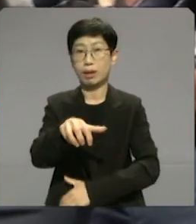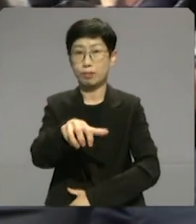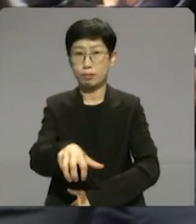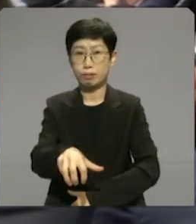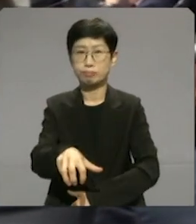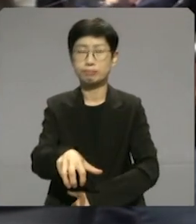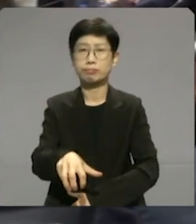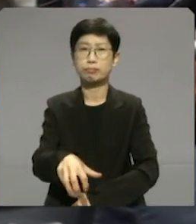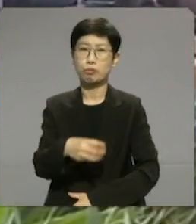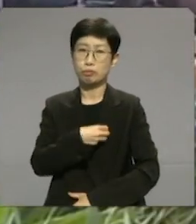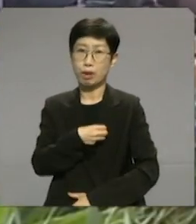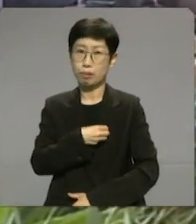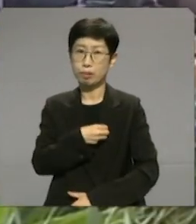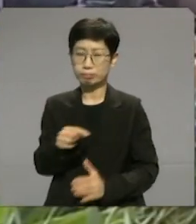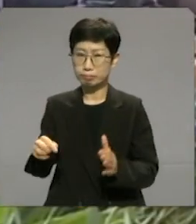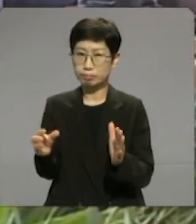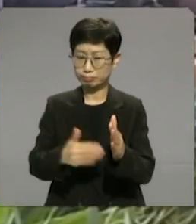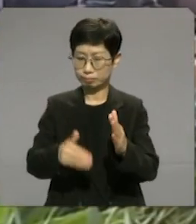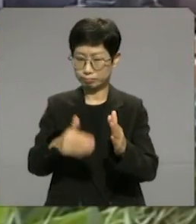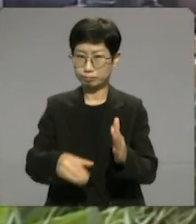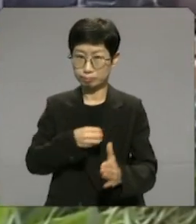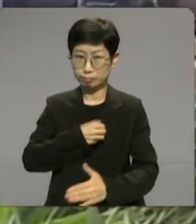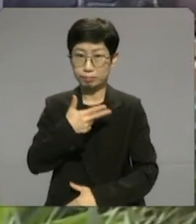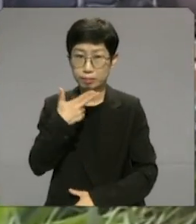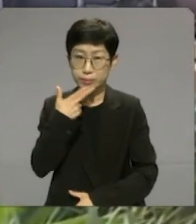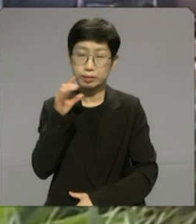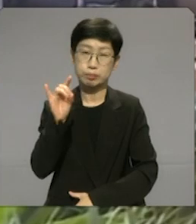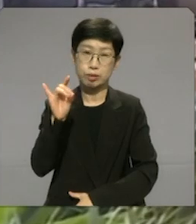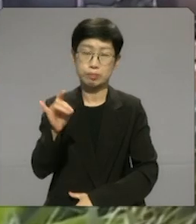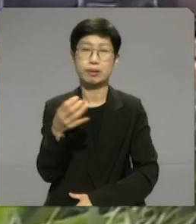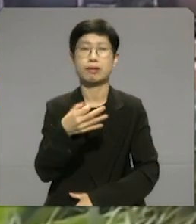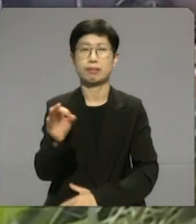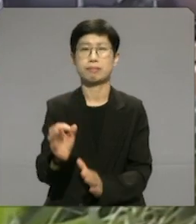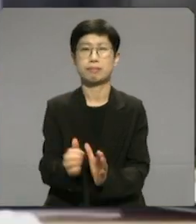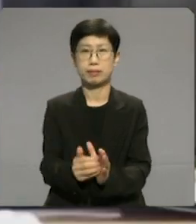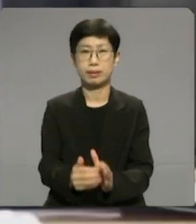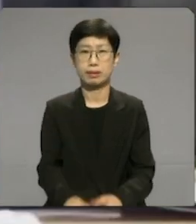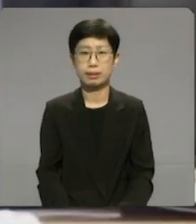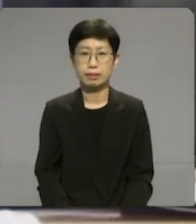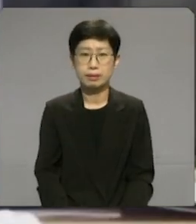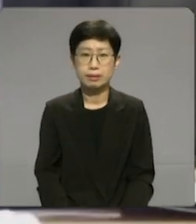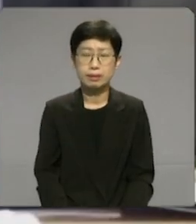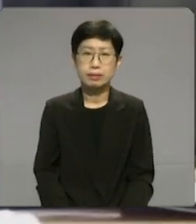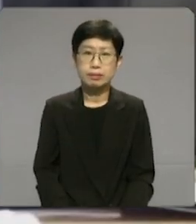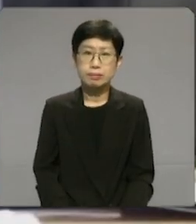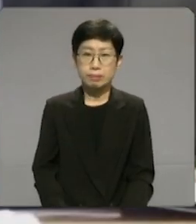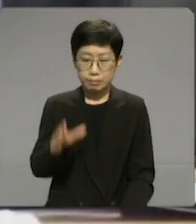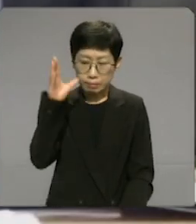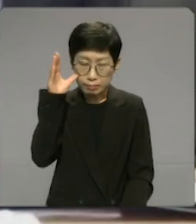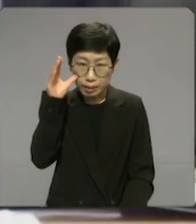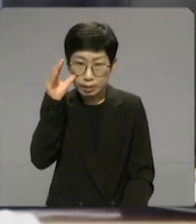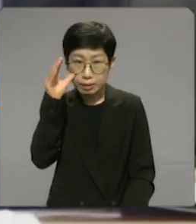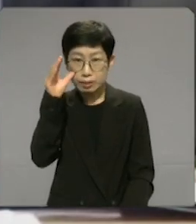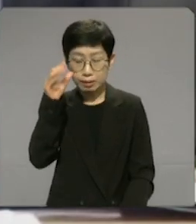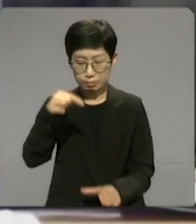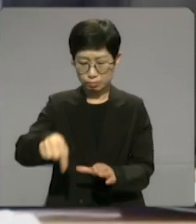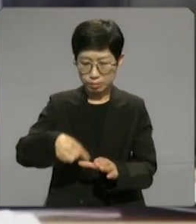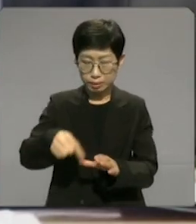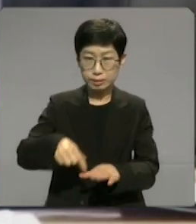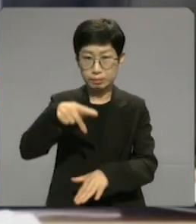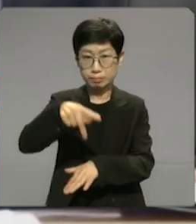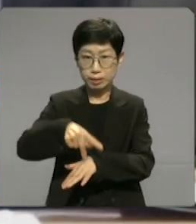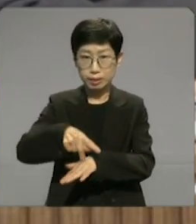준회원국이었던 볼리비아를 새 정회원국으로 받아들이기로 했는데요. 메르코스루는 아르헨티나와 브라질,